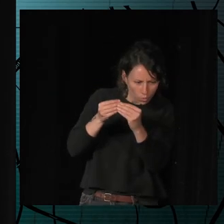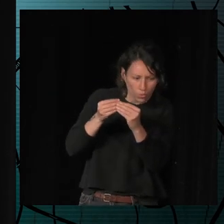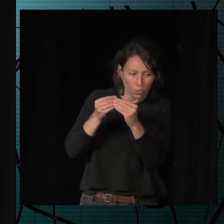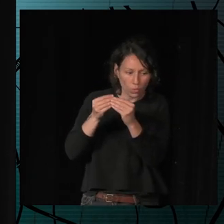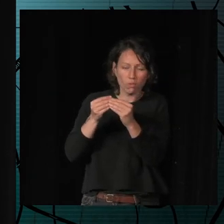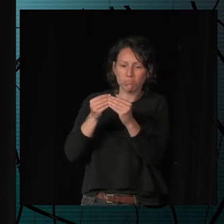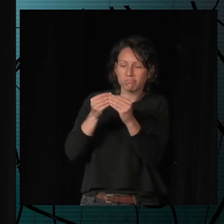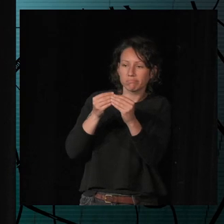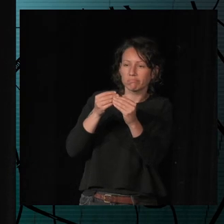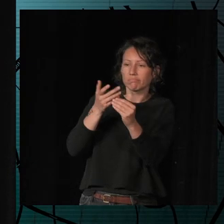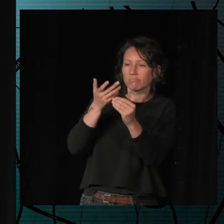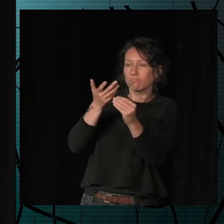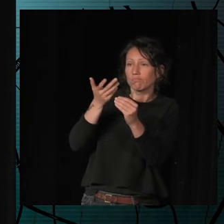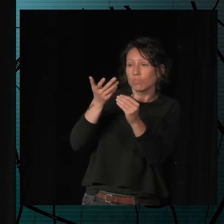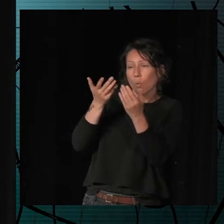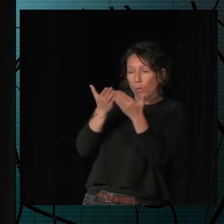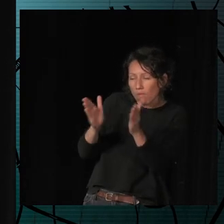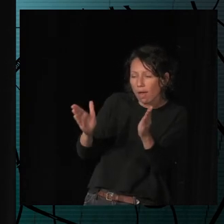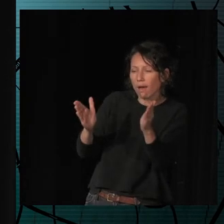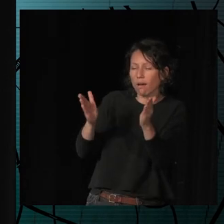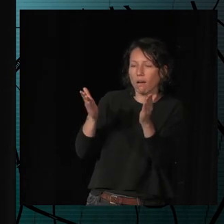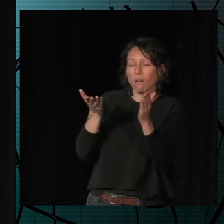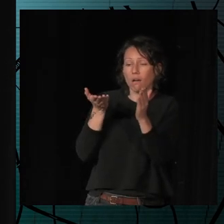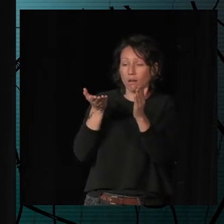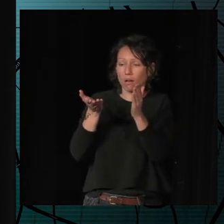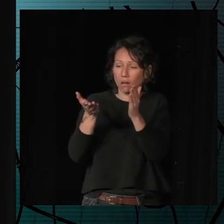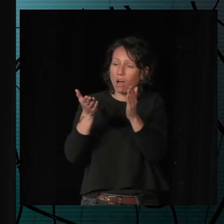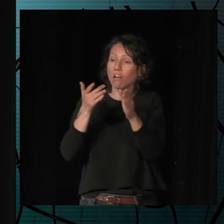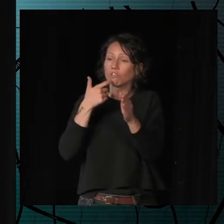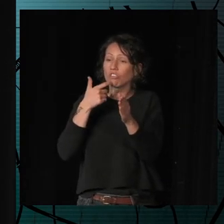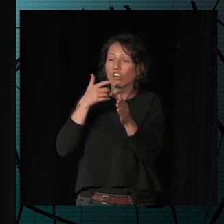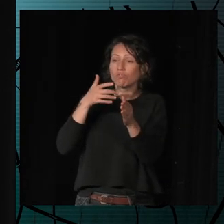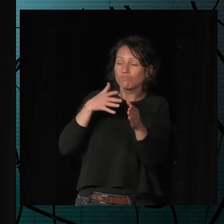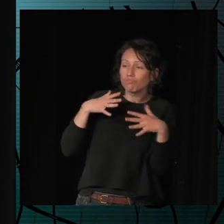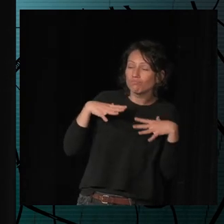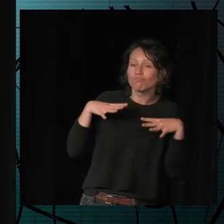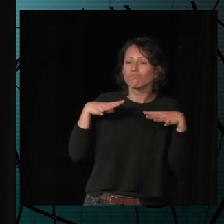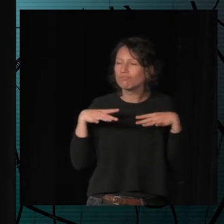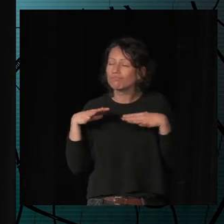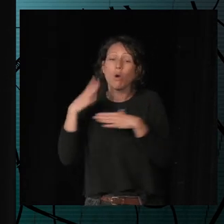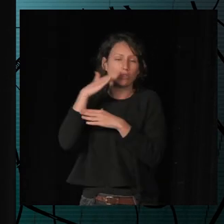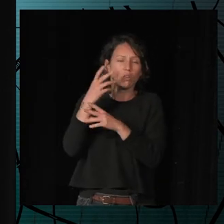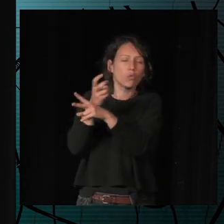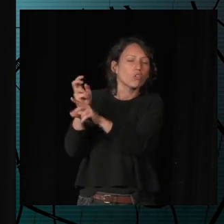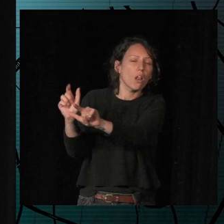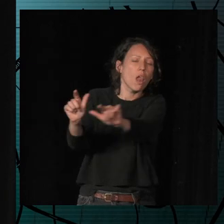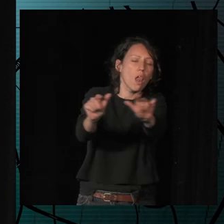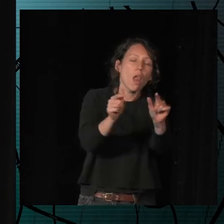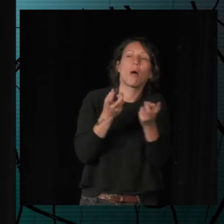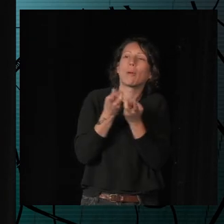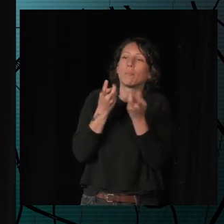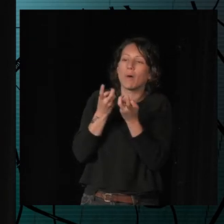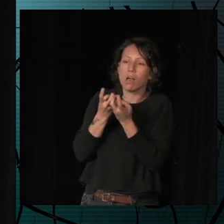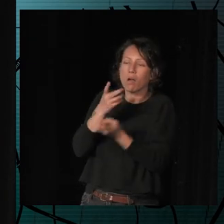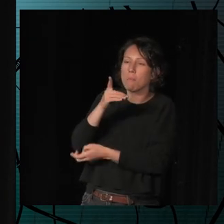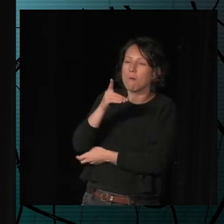justement dans un monde ouvert où on est incité à flanner même s'il y a une part de danger évidemment on peut citer tout parler de